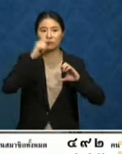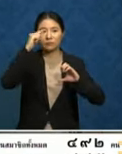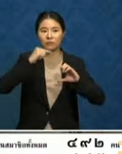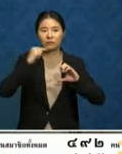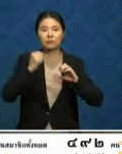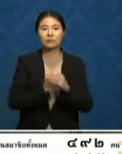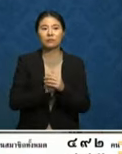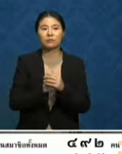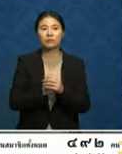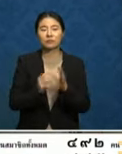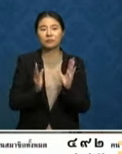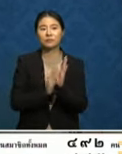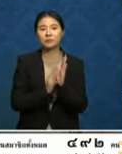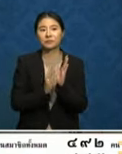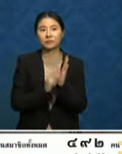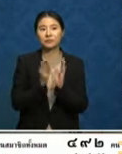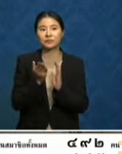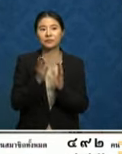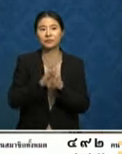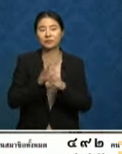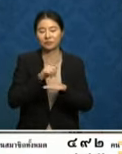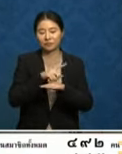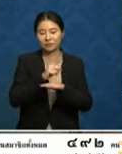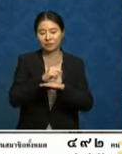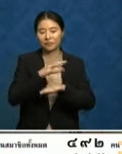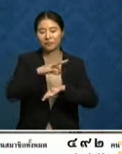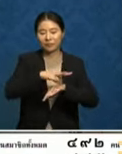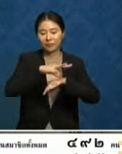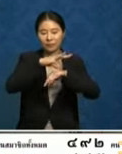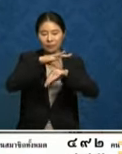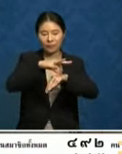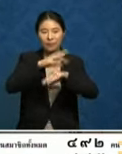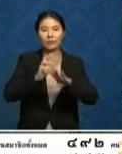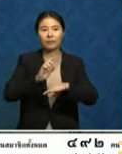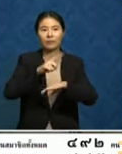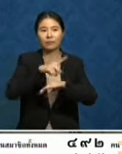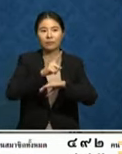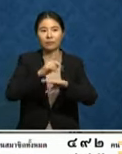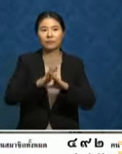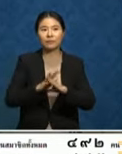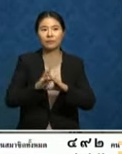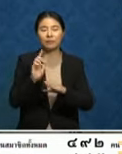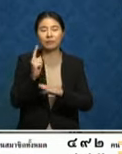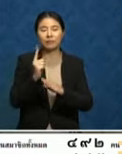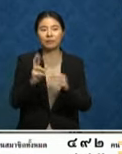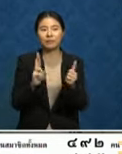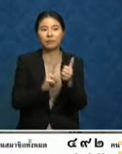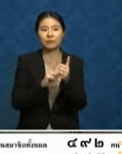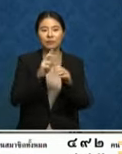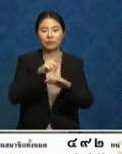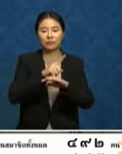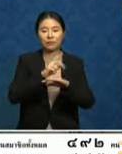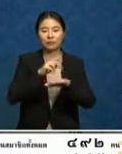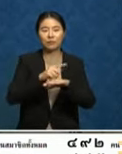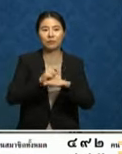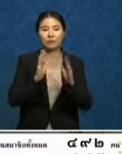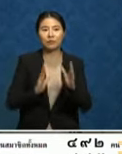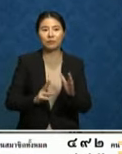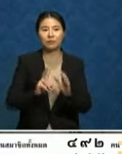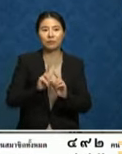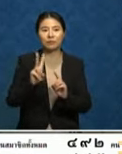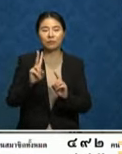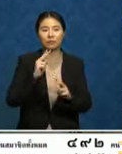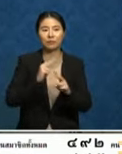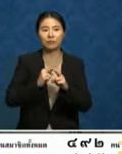ต้องขอแสดงความยินดีกับท่านประธานด้วยนะครับที่ได้รับการอ่าแต่งตั้งนะครับเป็นรองประธานสภาคนที่ 2นะครับขอ